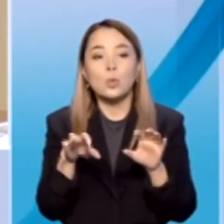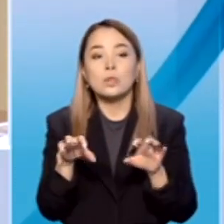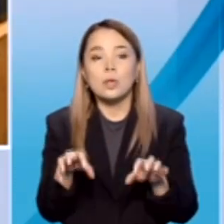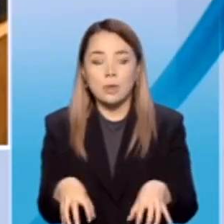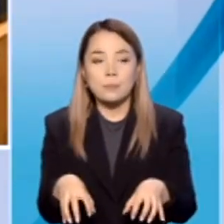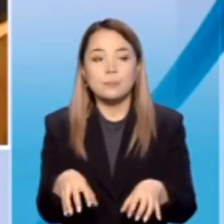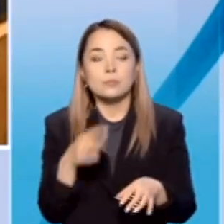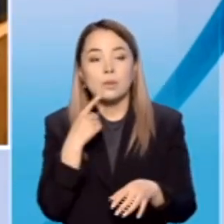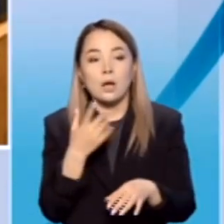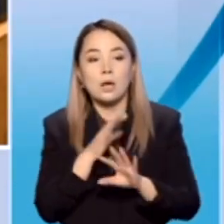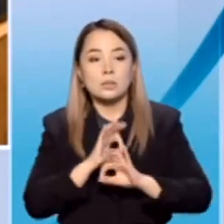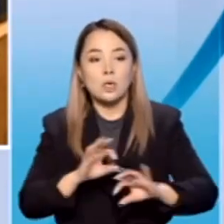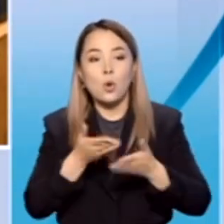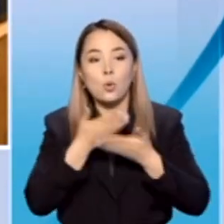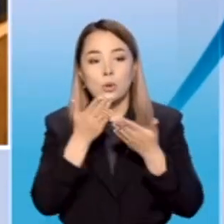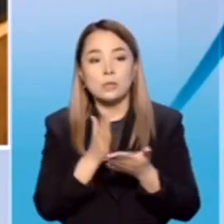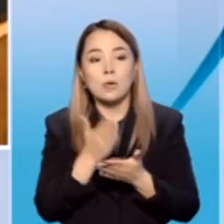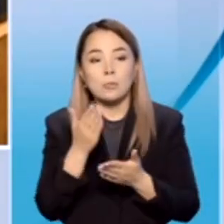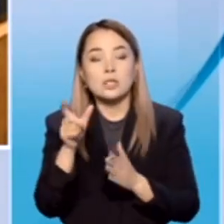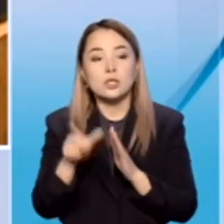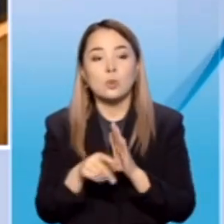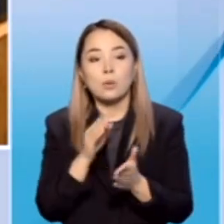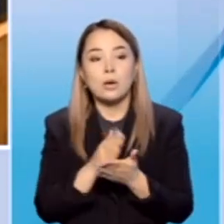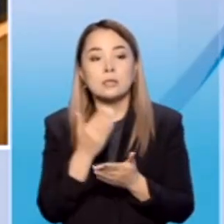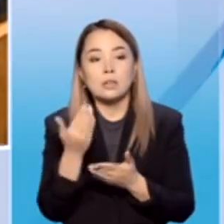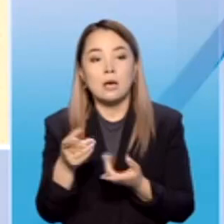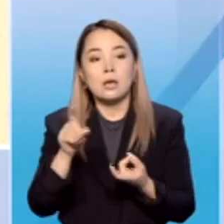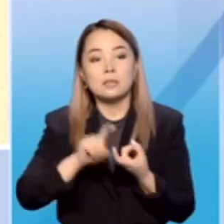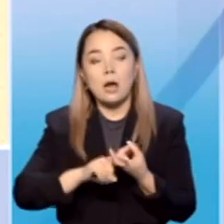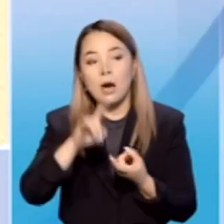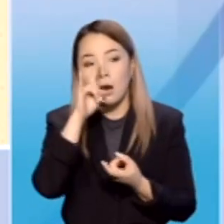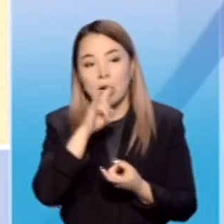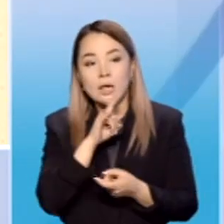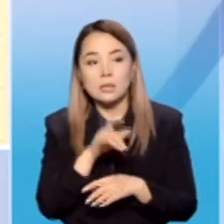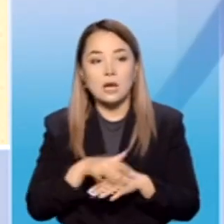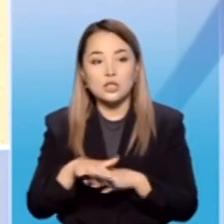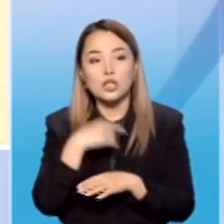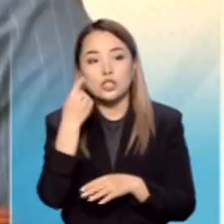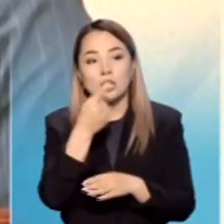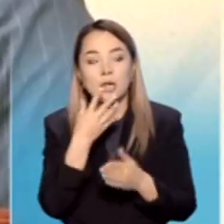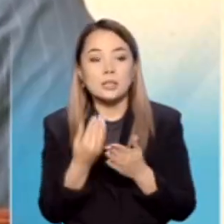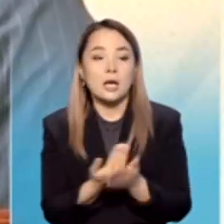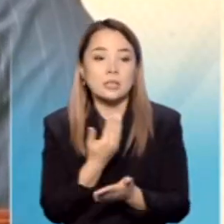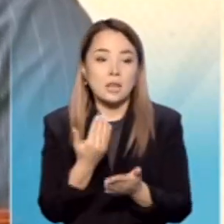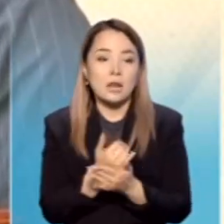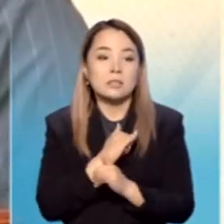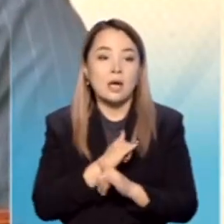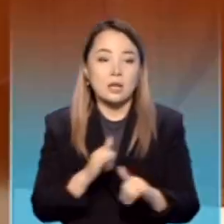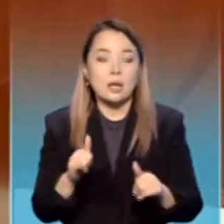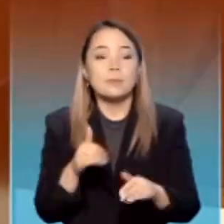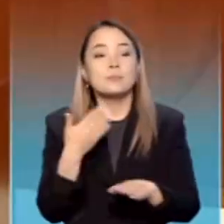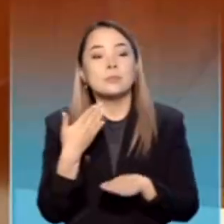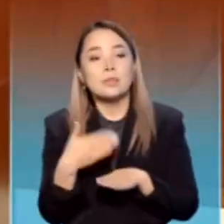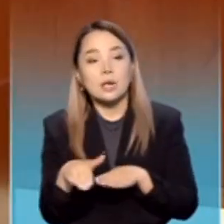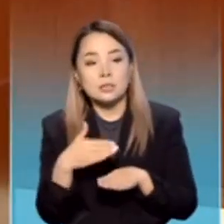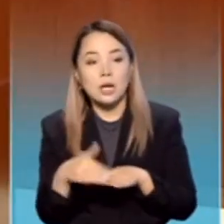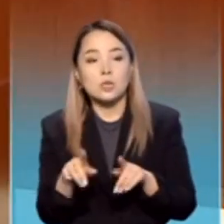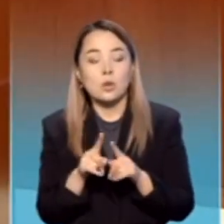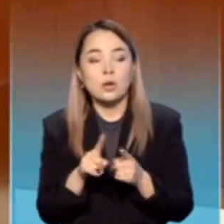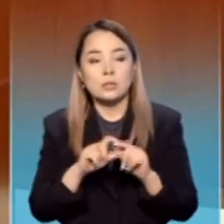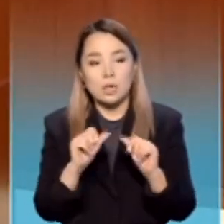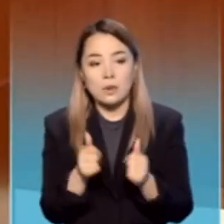төрайымы баяндама оқыды. Депутаттар мұның арты қазақстандықтардың жеке деректерінің тарап несие